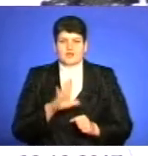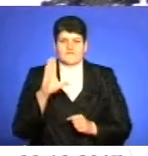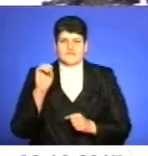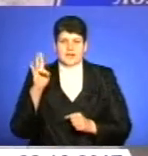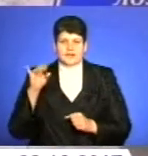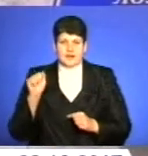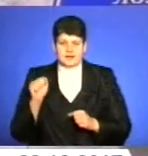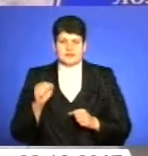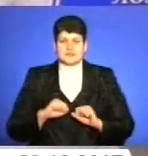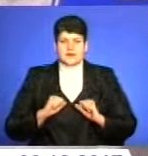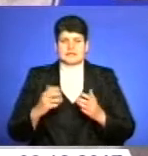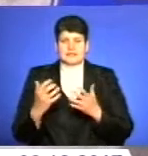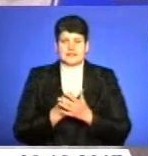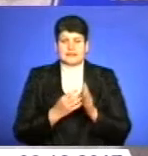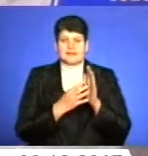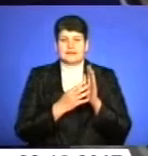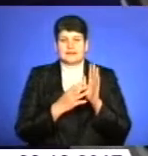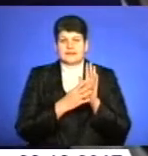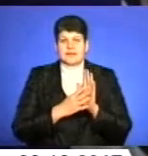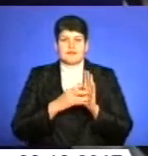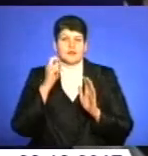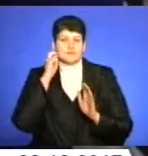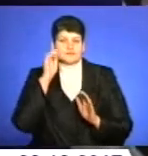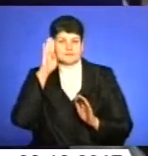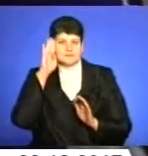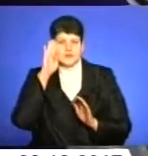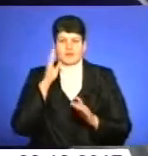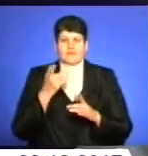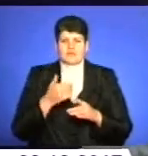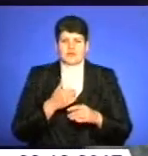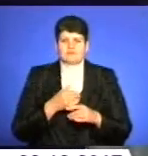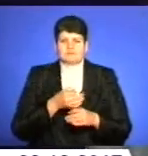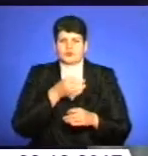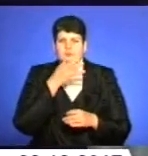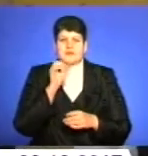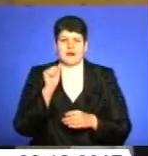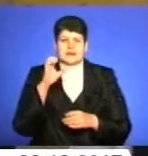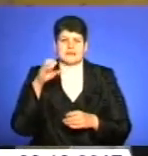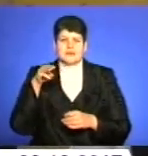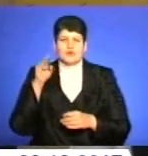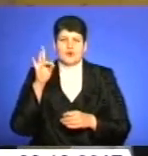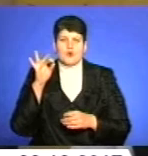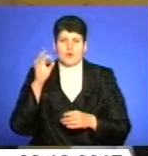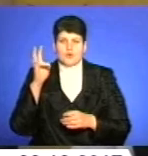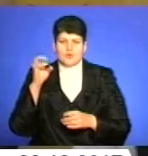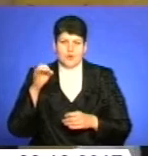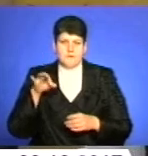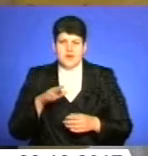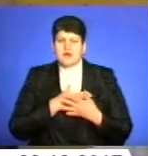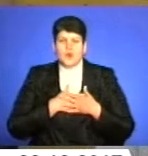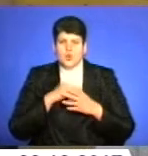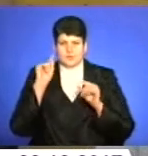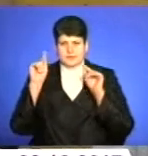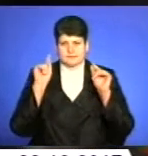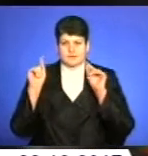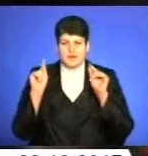знайти 9-річний Богдан, учень Лозівської школи. Допитливий хлопчик захоплюється астрономією, обожнює зірки. Однак можливість